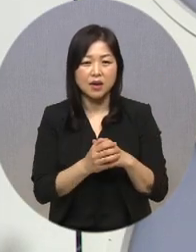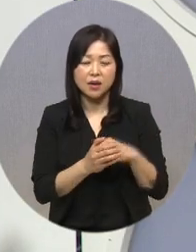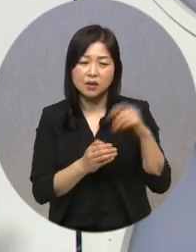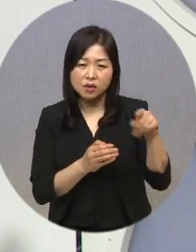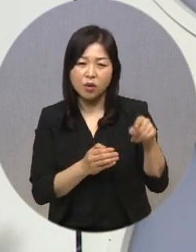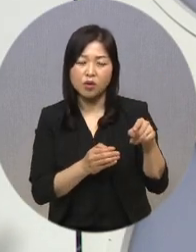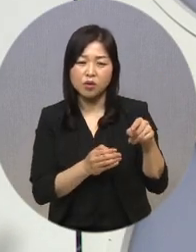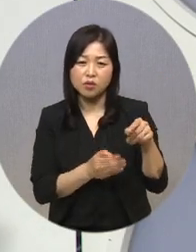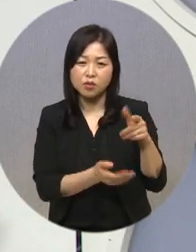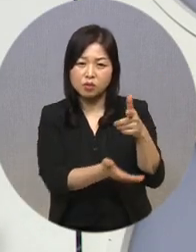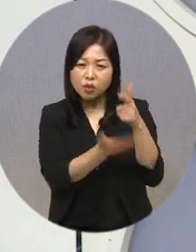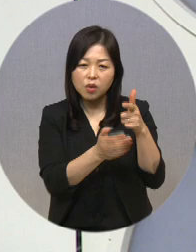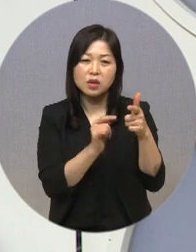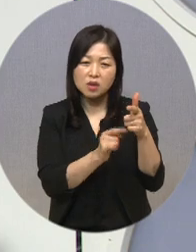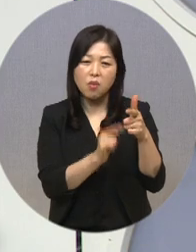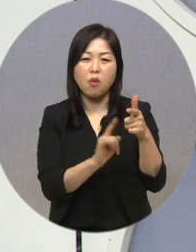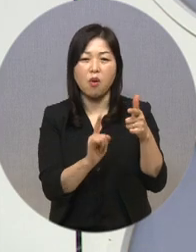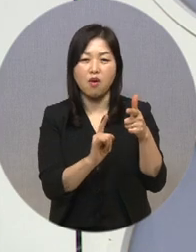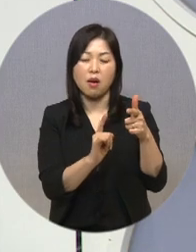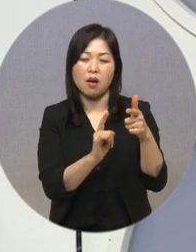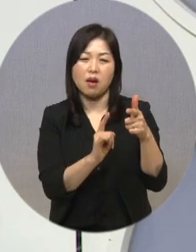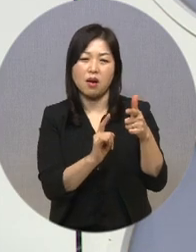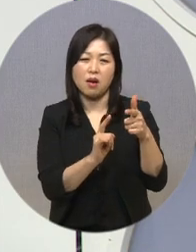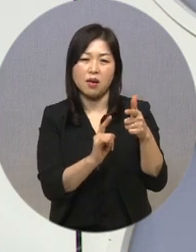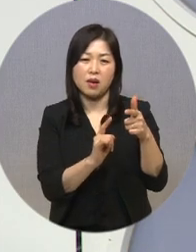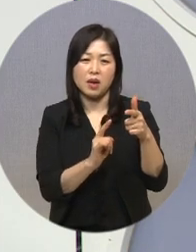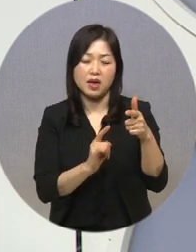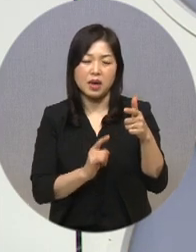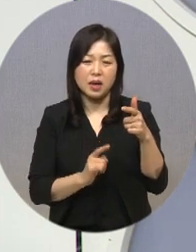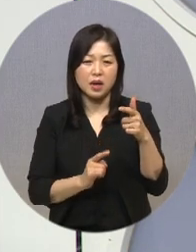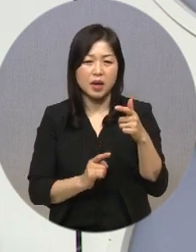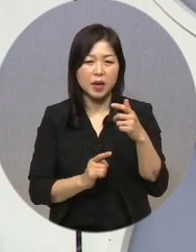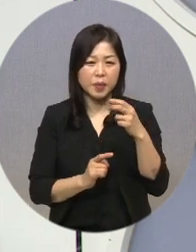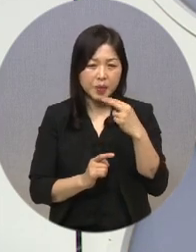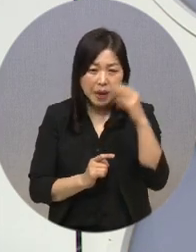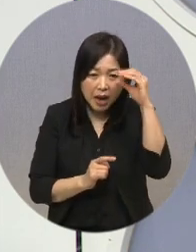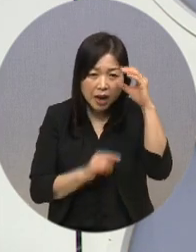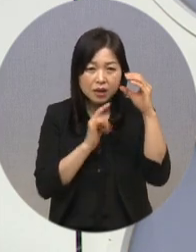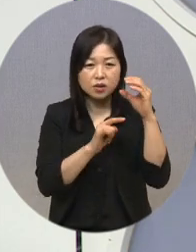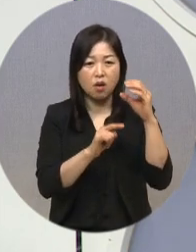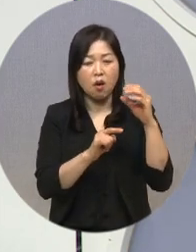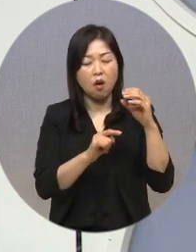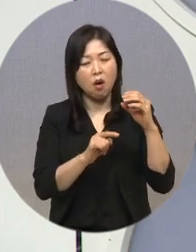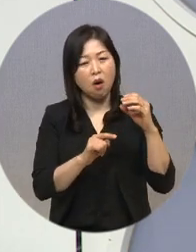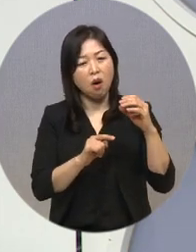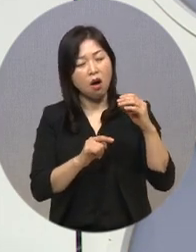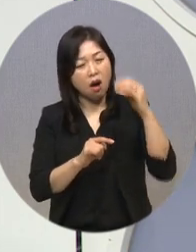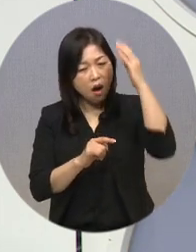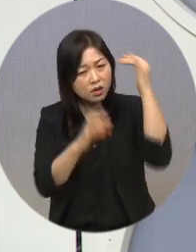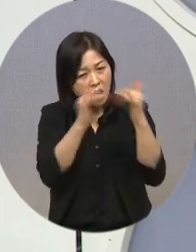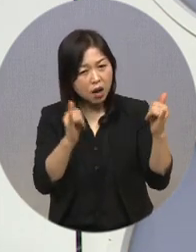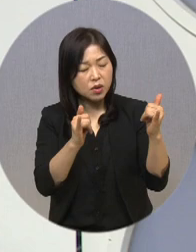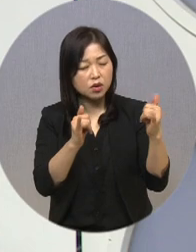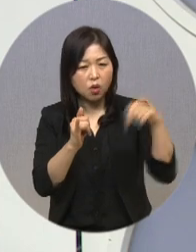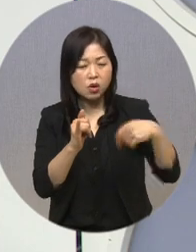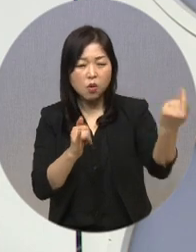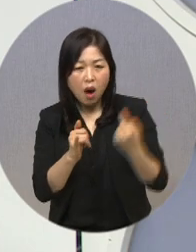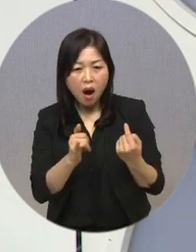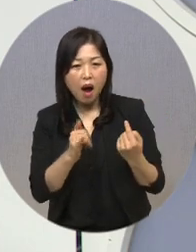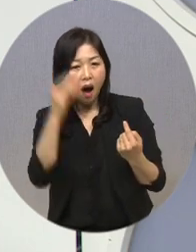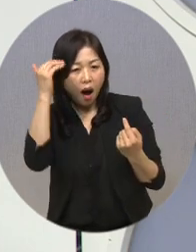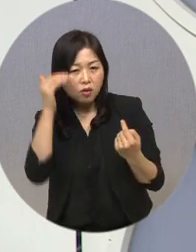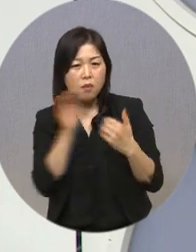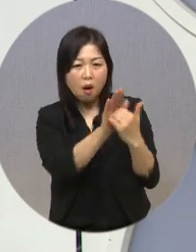정말 너무나 이게 뭡니까 이게 왜 여길 지나서 이래 갖고. 그래서 제가 거기서 이게 무슨